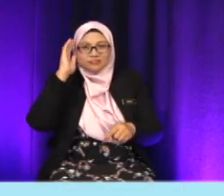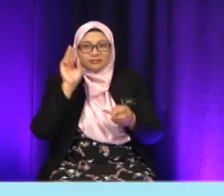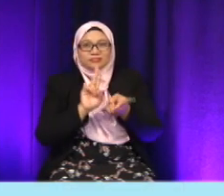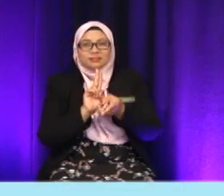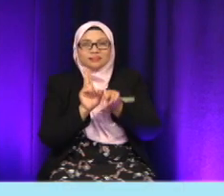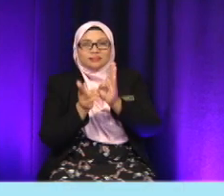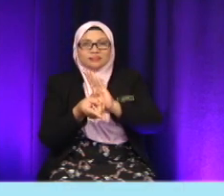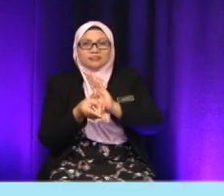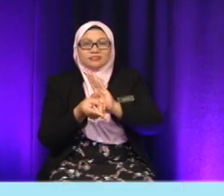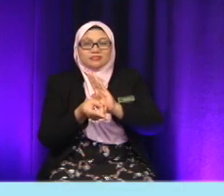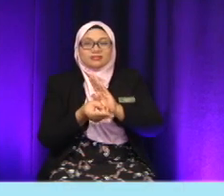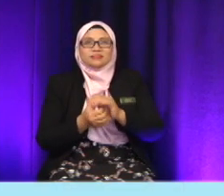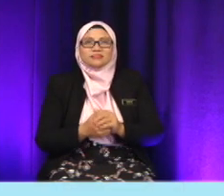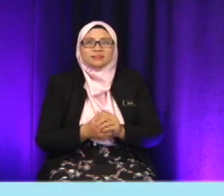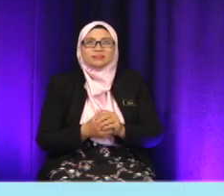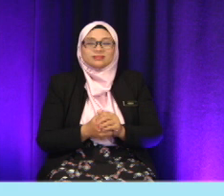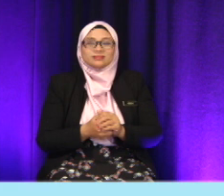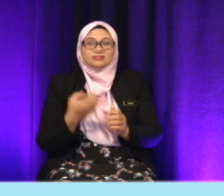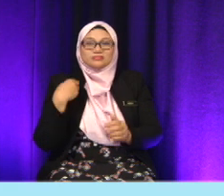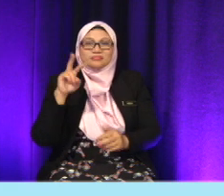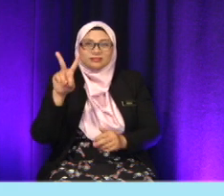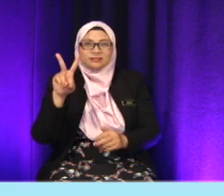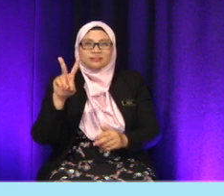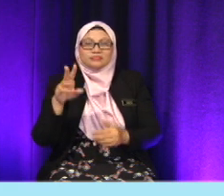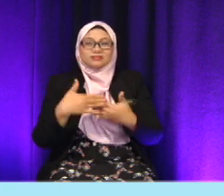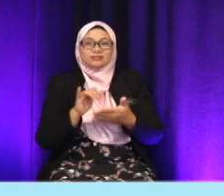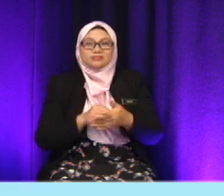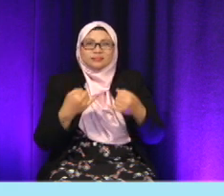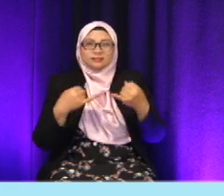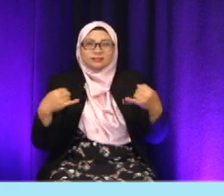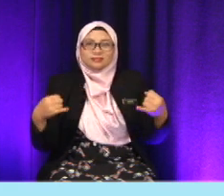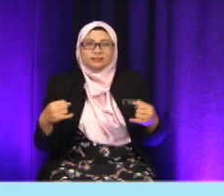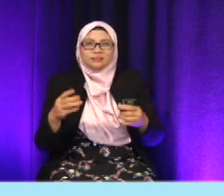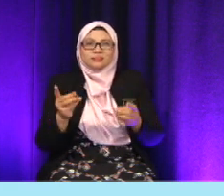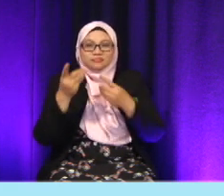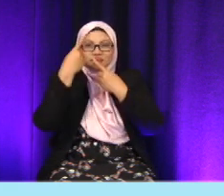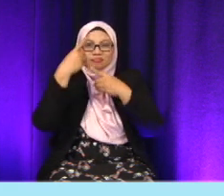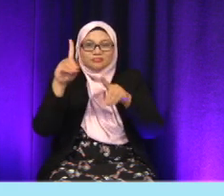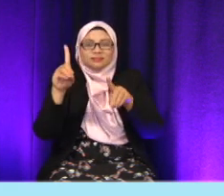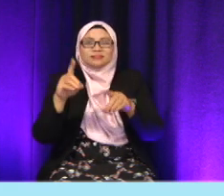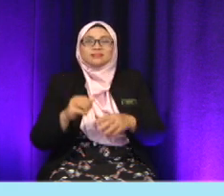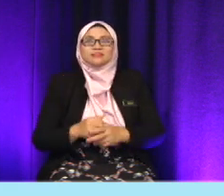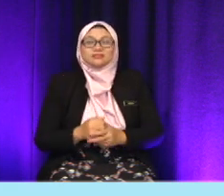sejagat dan juga setempat kemudian jenis data ini jenis data yang kita belajar